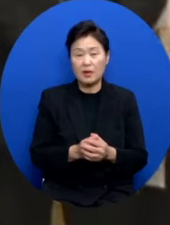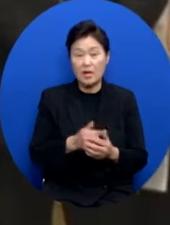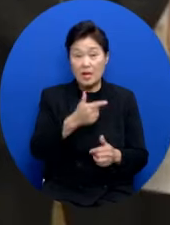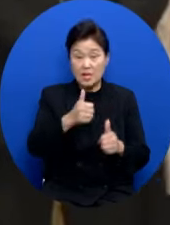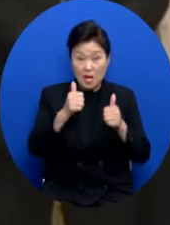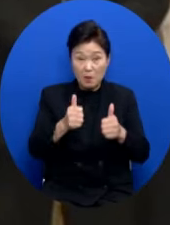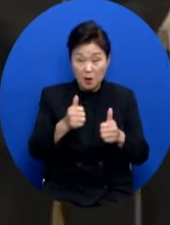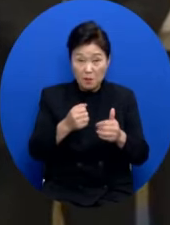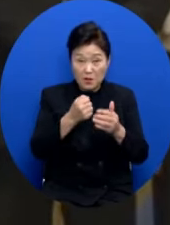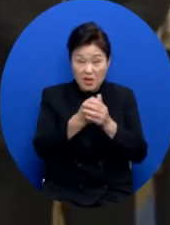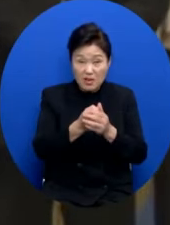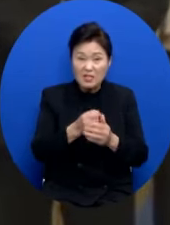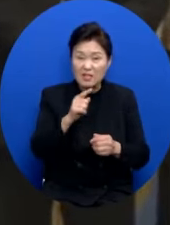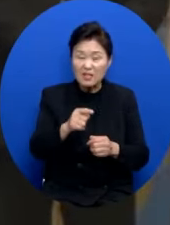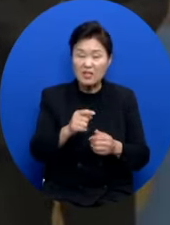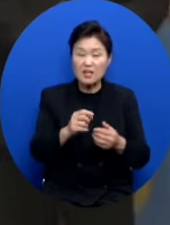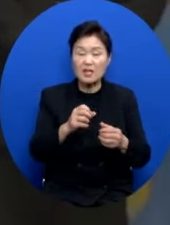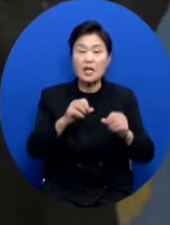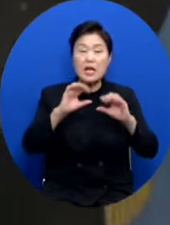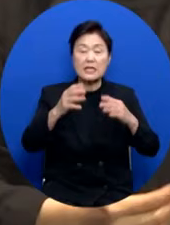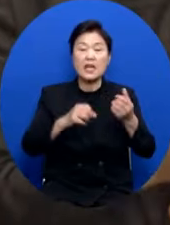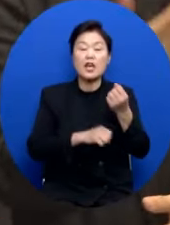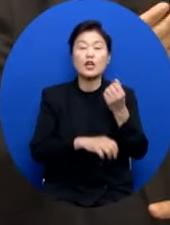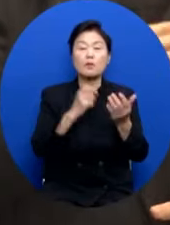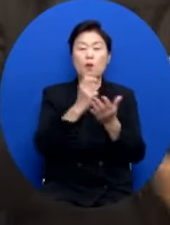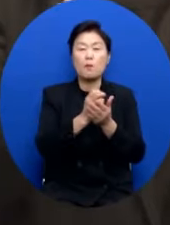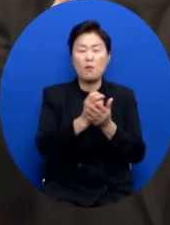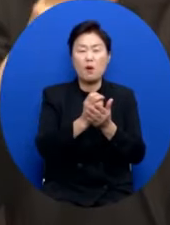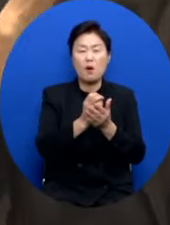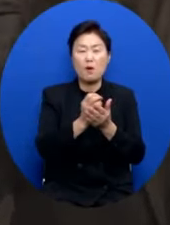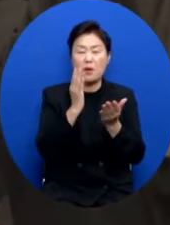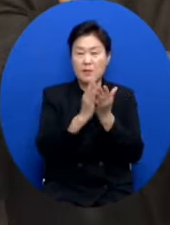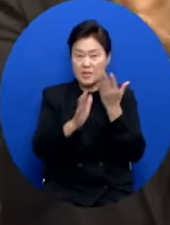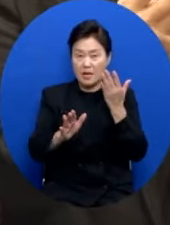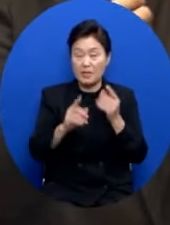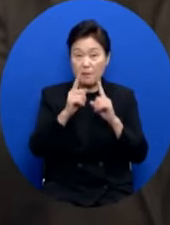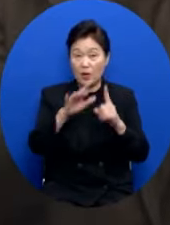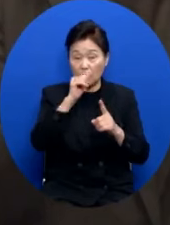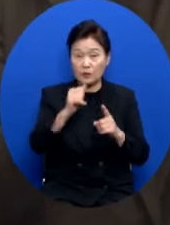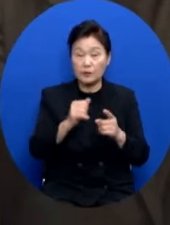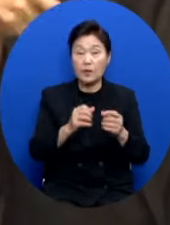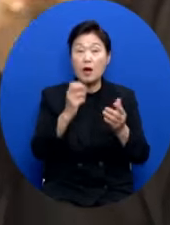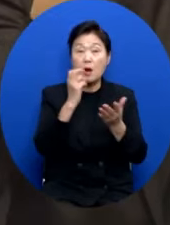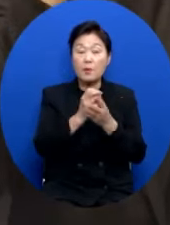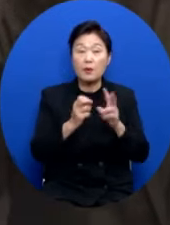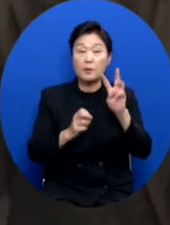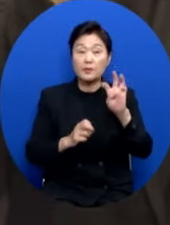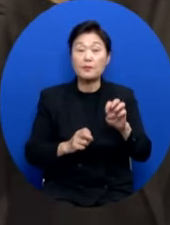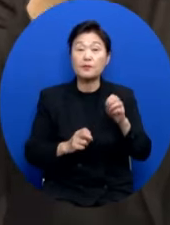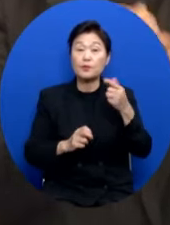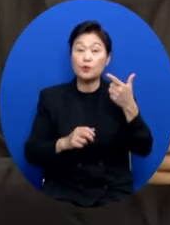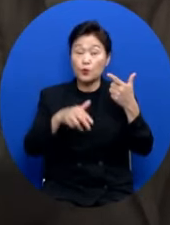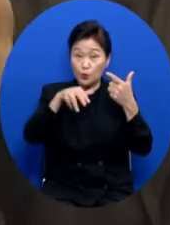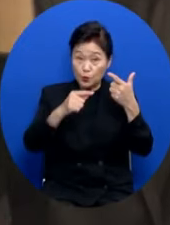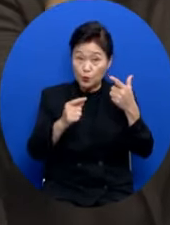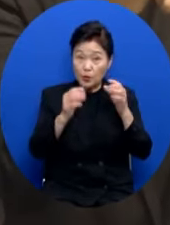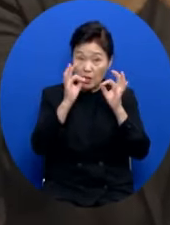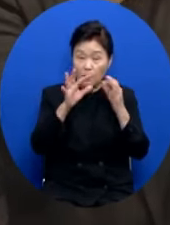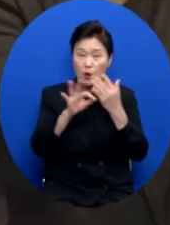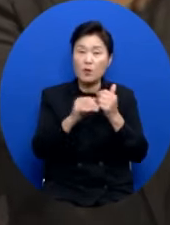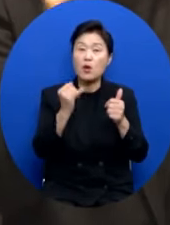판단이 헌법에 위배된다는 주장도 있습니다 헌법 제 36조 보면은 혼인과 가족